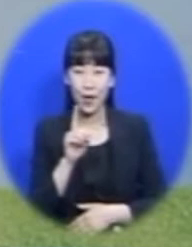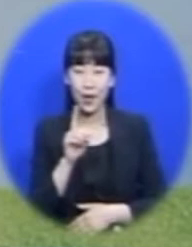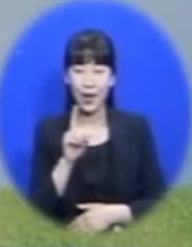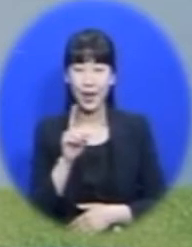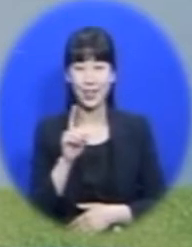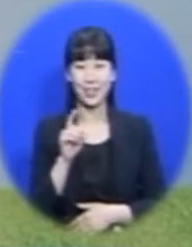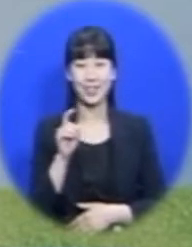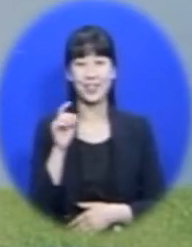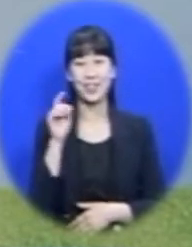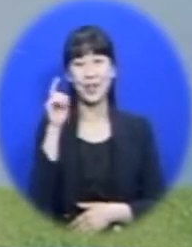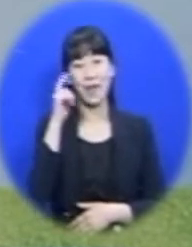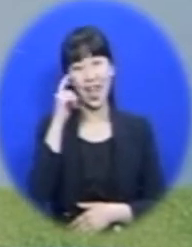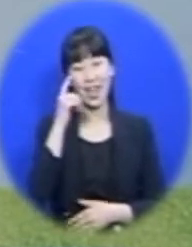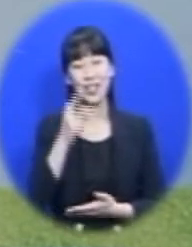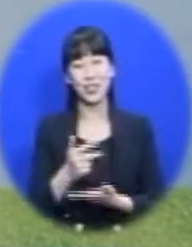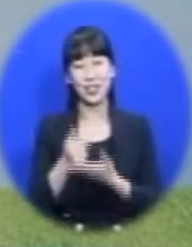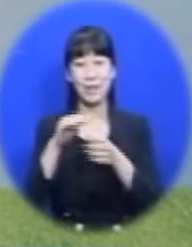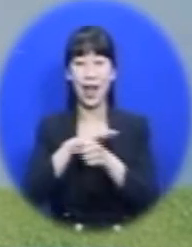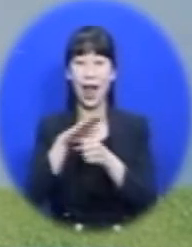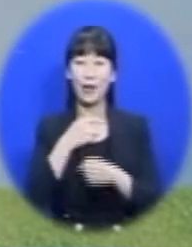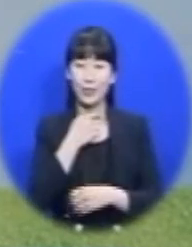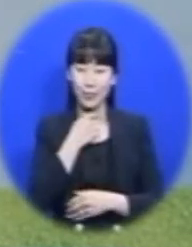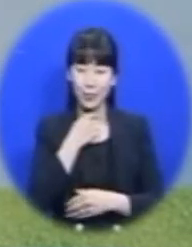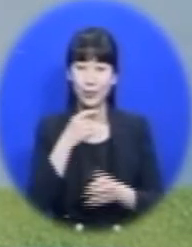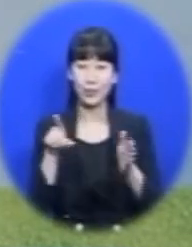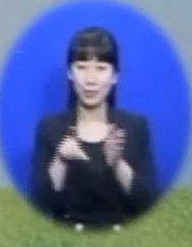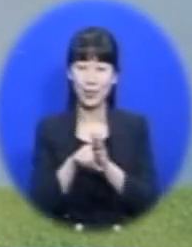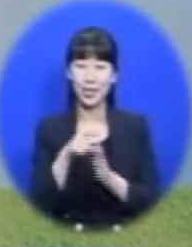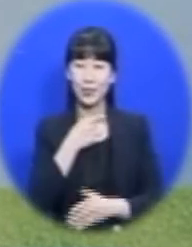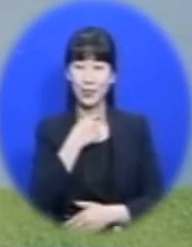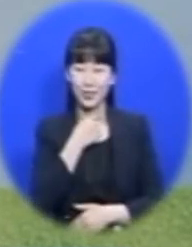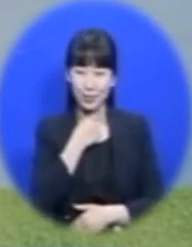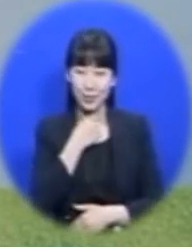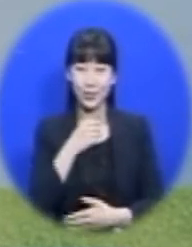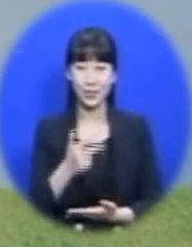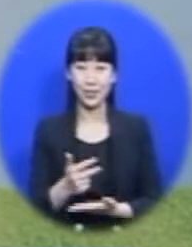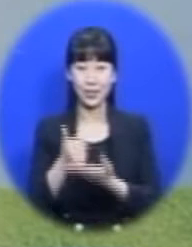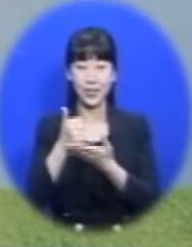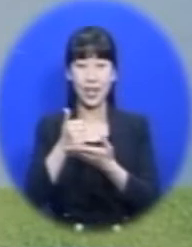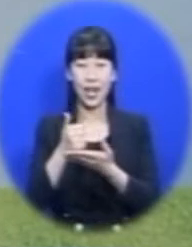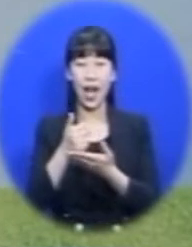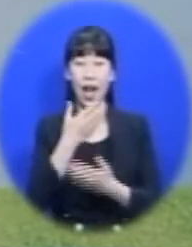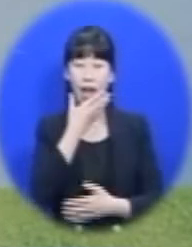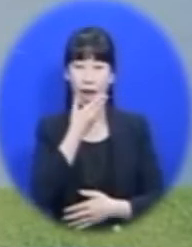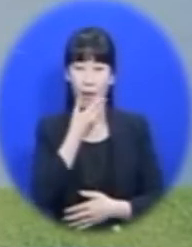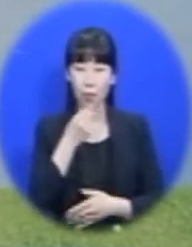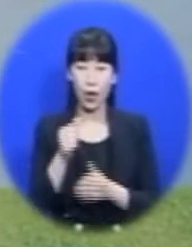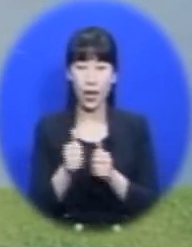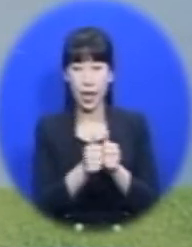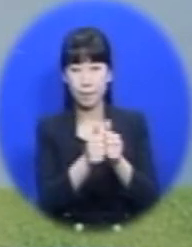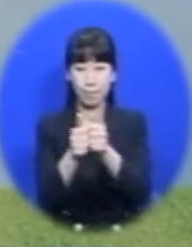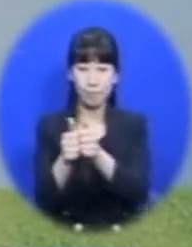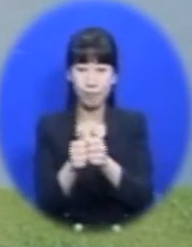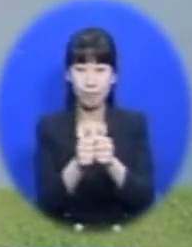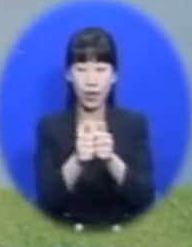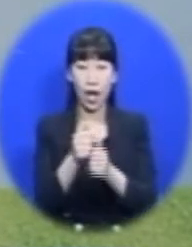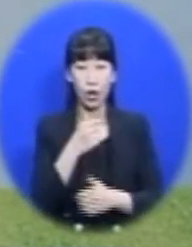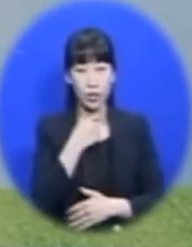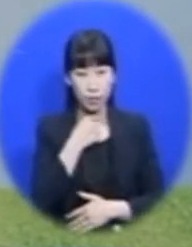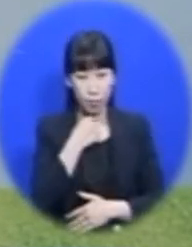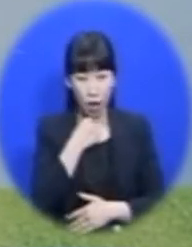주님을 사랑하고 싶고 정말 주님을 믿고 싶고 주님과 행복한 동행을 하고 싶고 그런 마음의 소원이